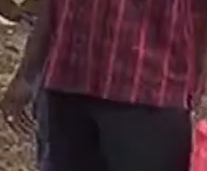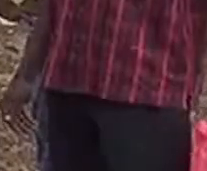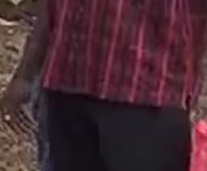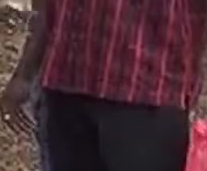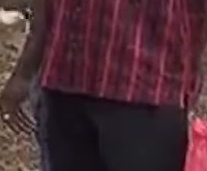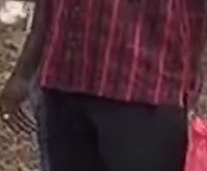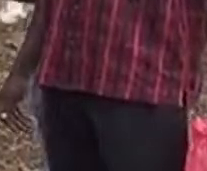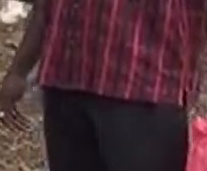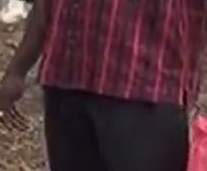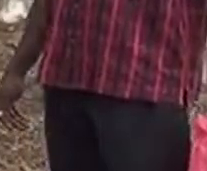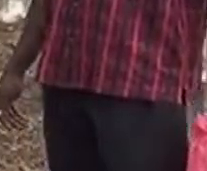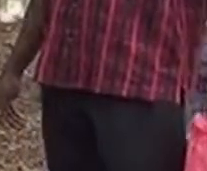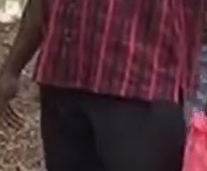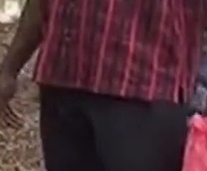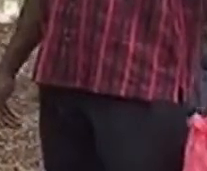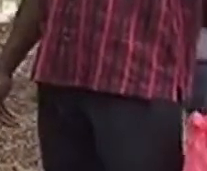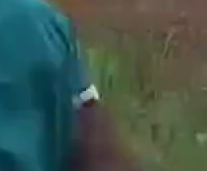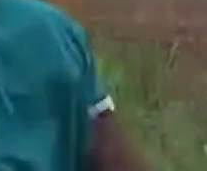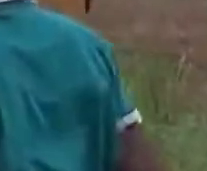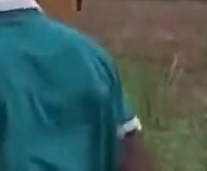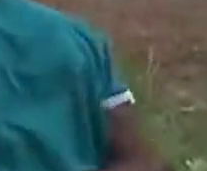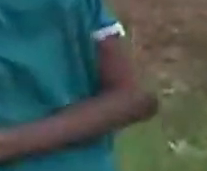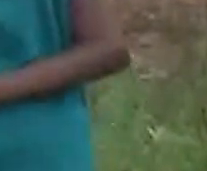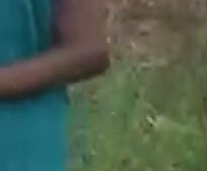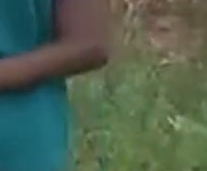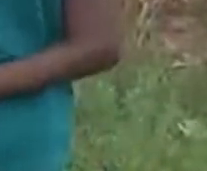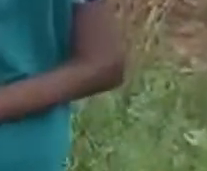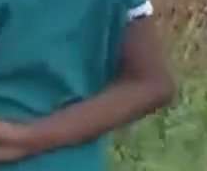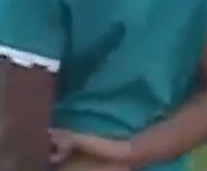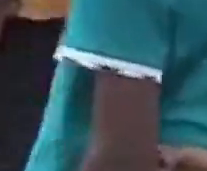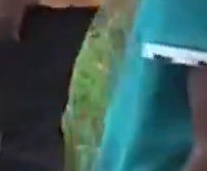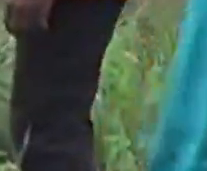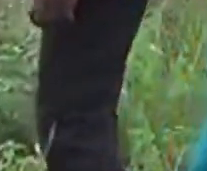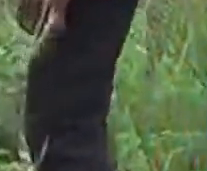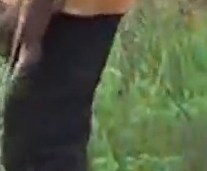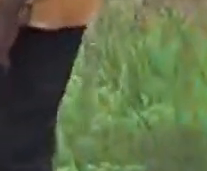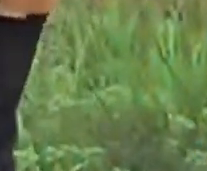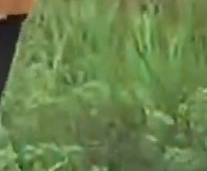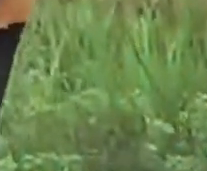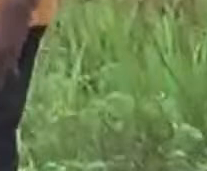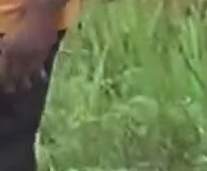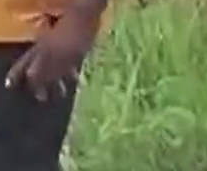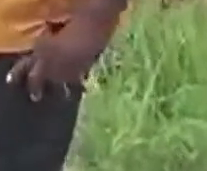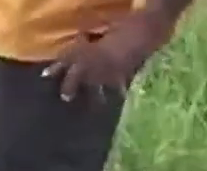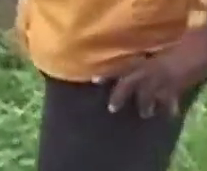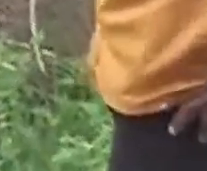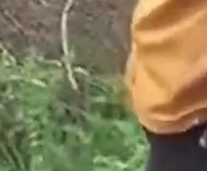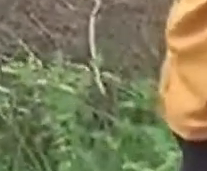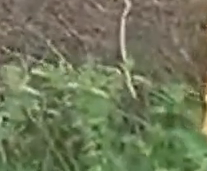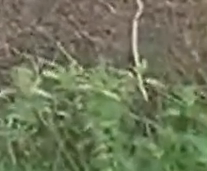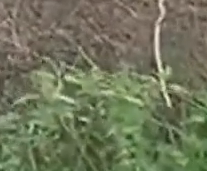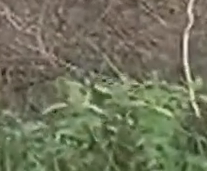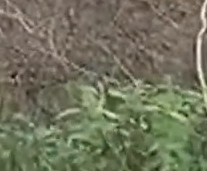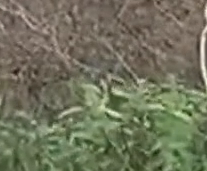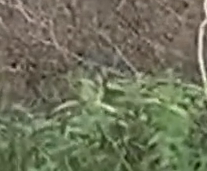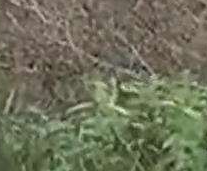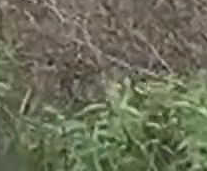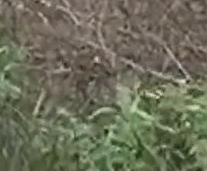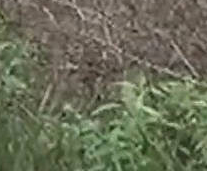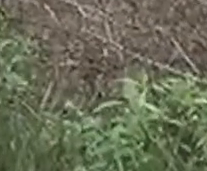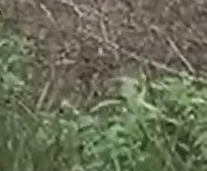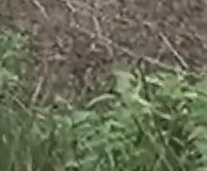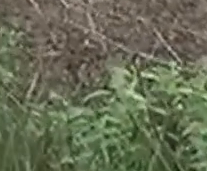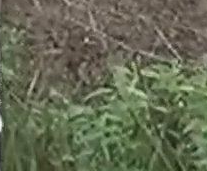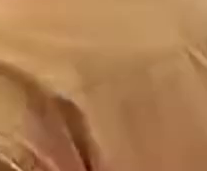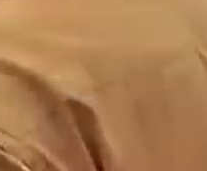මේ පේනවා උල්පත් වෙනවා ඔක්කොම ගේ රත්තර මාසයි මෙන්න වන්දා කරන්න මම මේක මේක නතර කරන්න මිනිස්සු